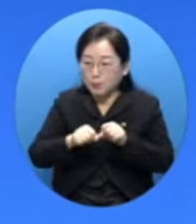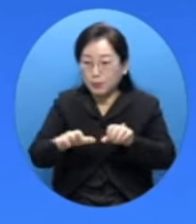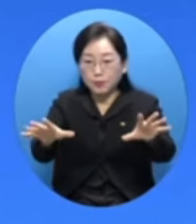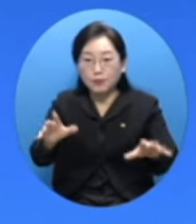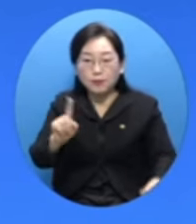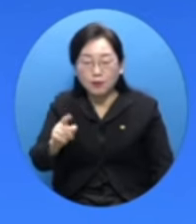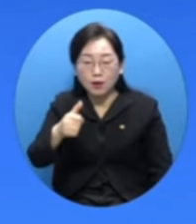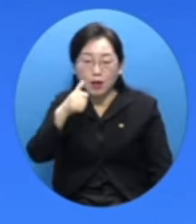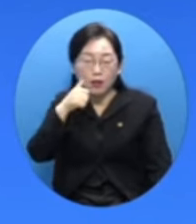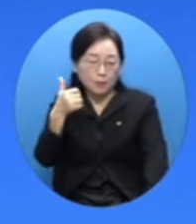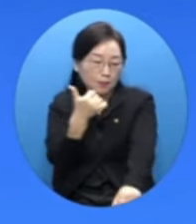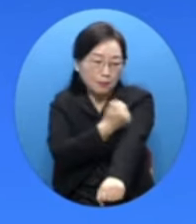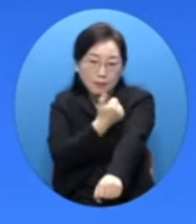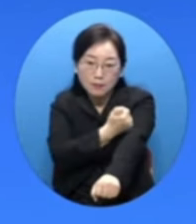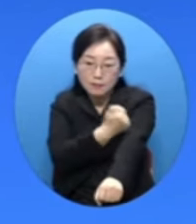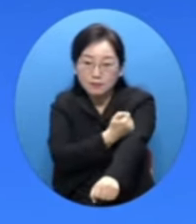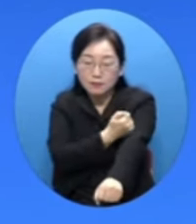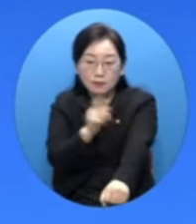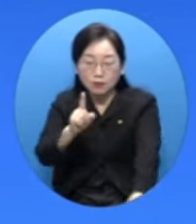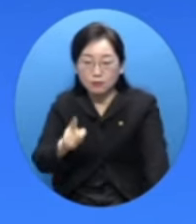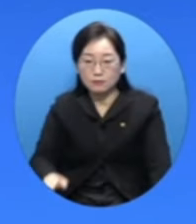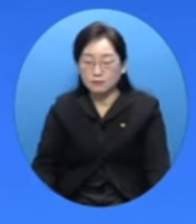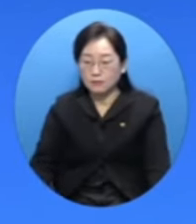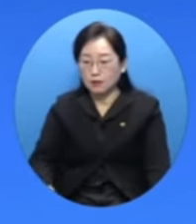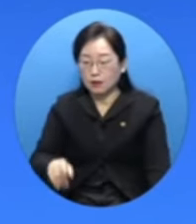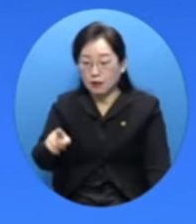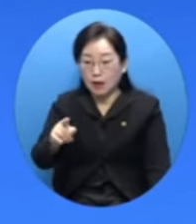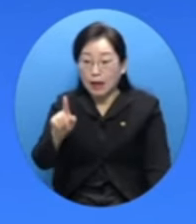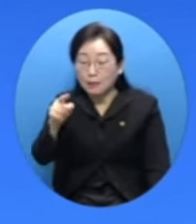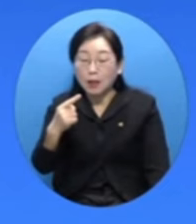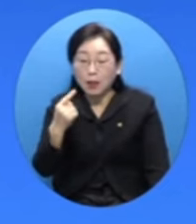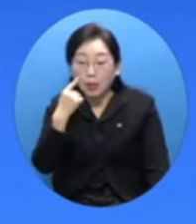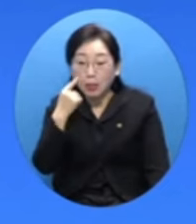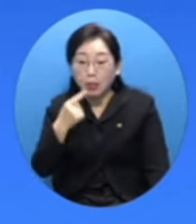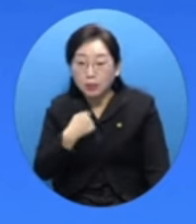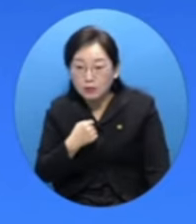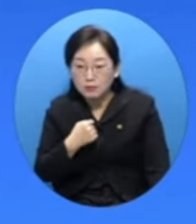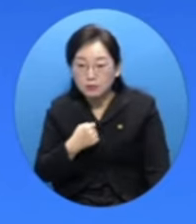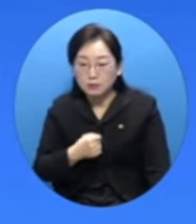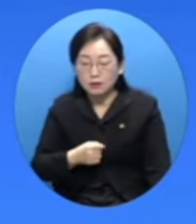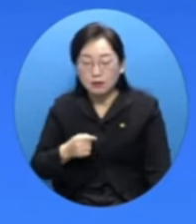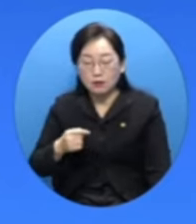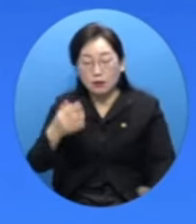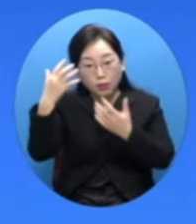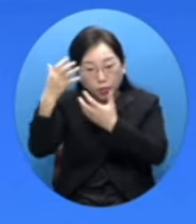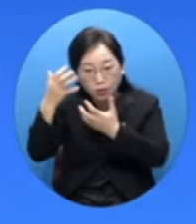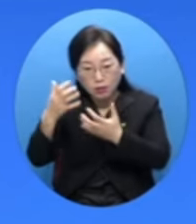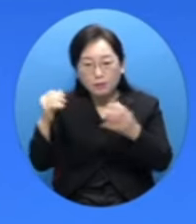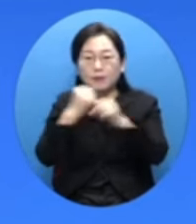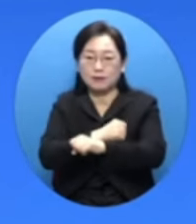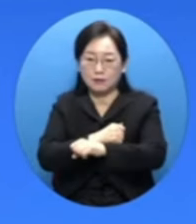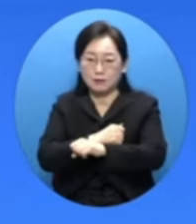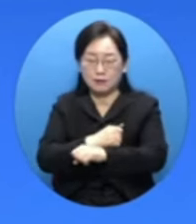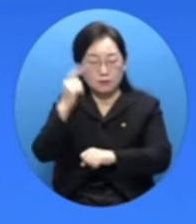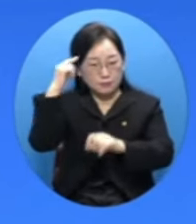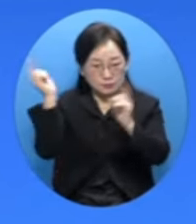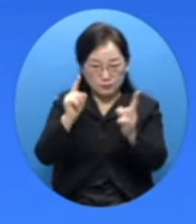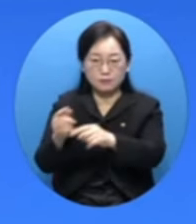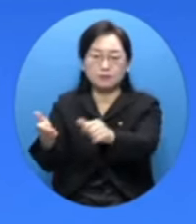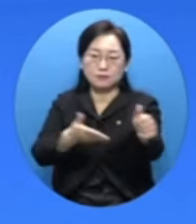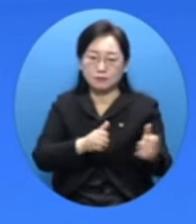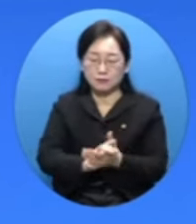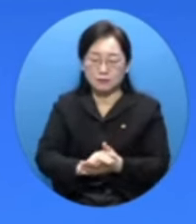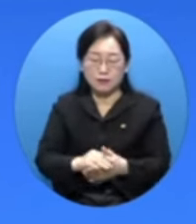이 마이라는 것은 한번 손을 잘못대면 그 인생을 망치게 되는 것입니다. 정신 차려야 됩니다.